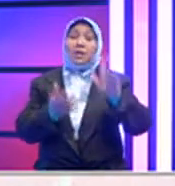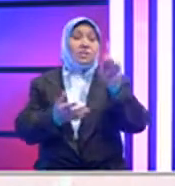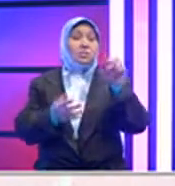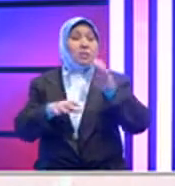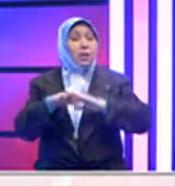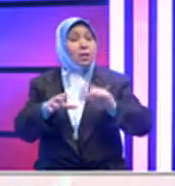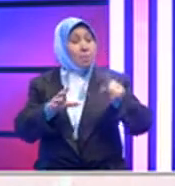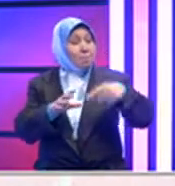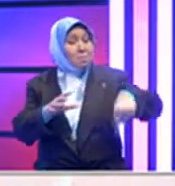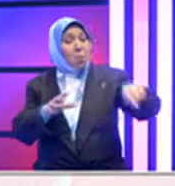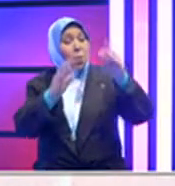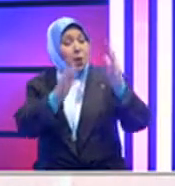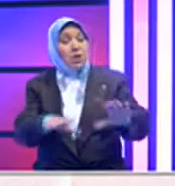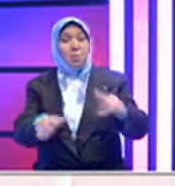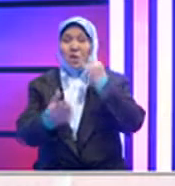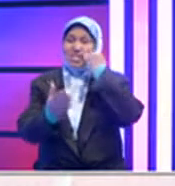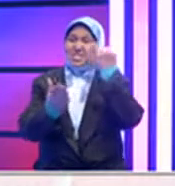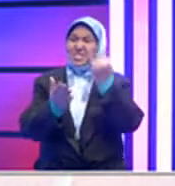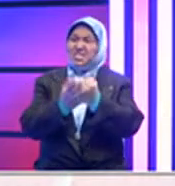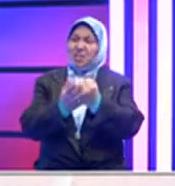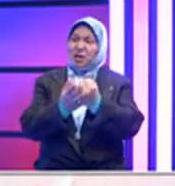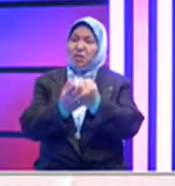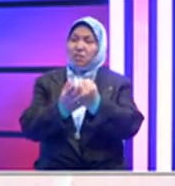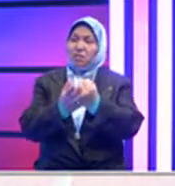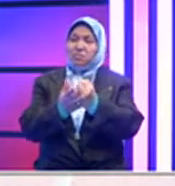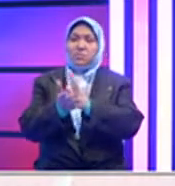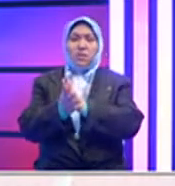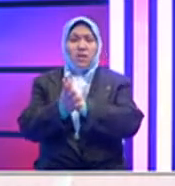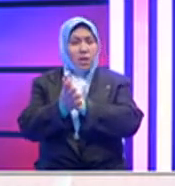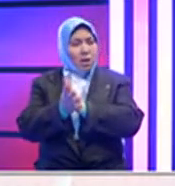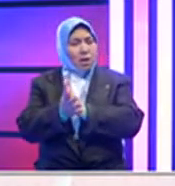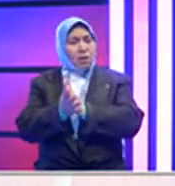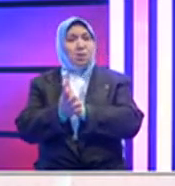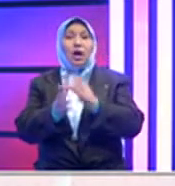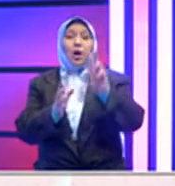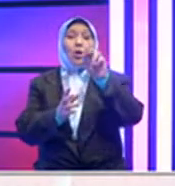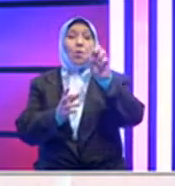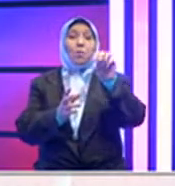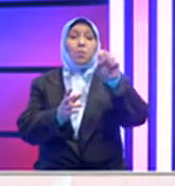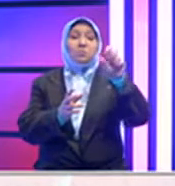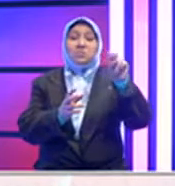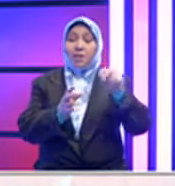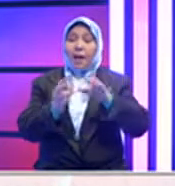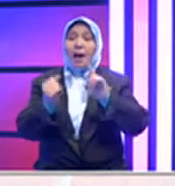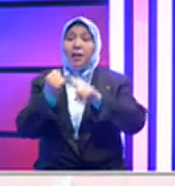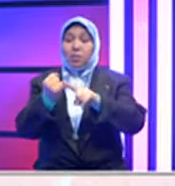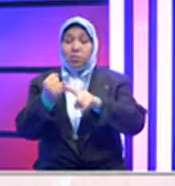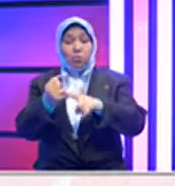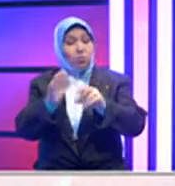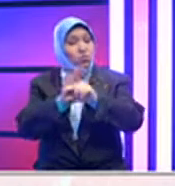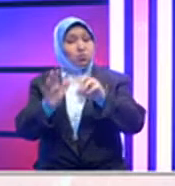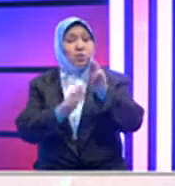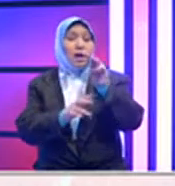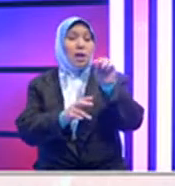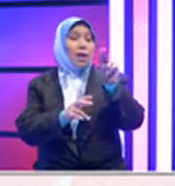kepada mereka yang berbuat kejahatan ataupun keburukan sebagai kesimpulan akhir di surah semut surah 60 ini dan kemudian pada